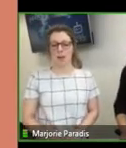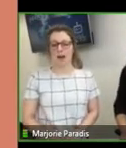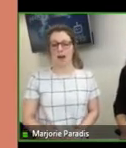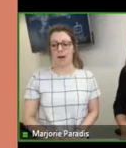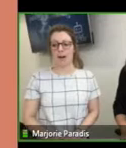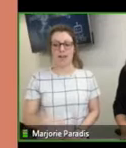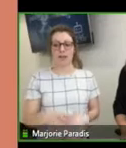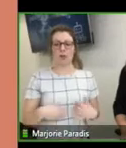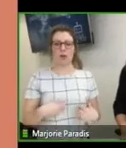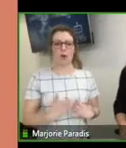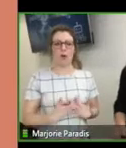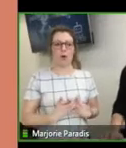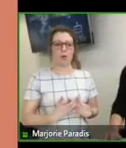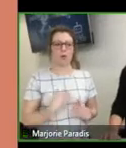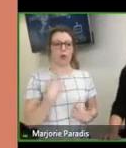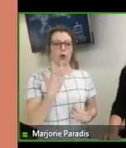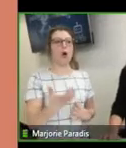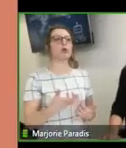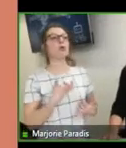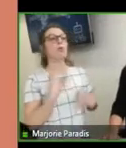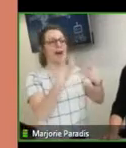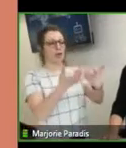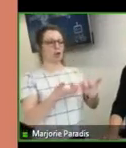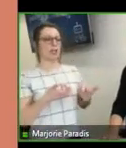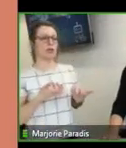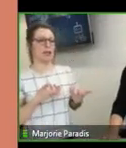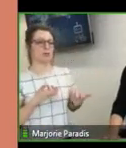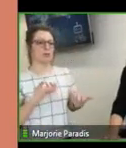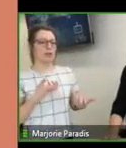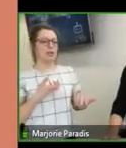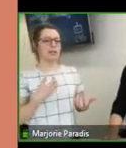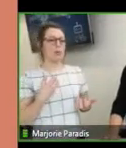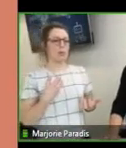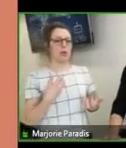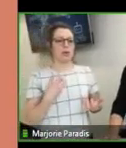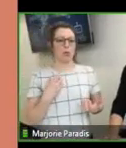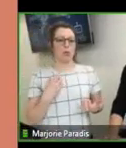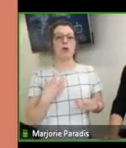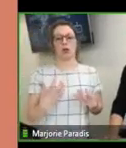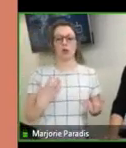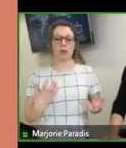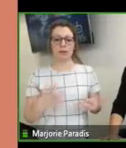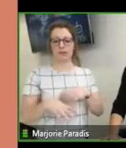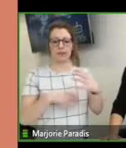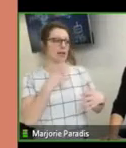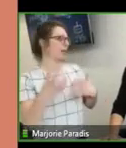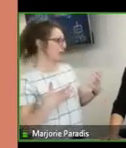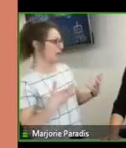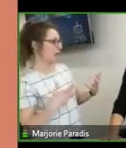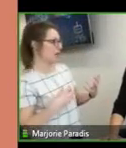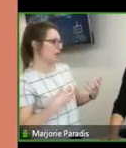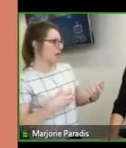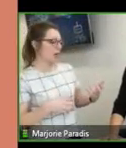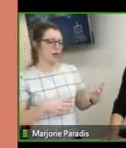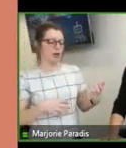numérique, la façon dont dont un contenu parvenait jusqu'à nous, c'est un peu fortuit en fait. Ça